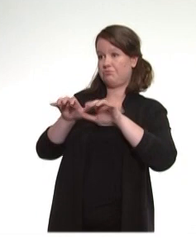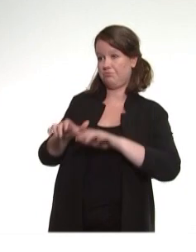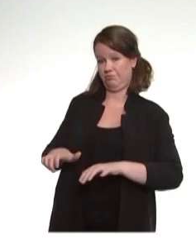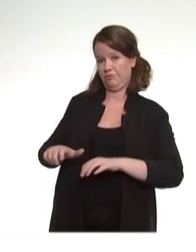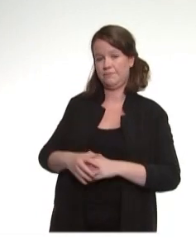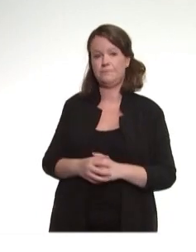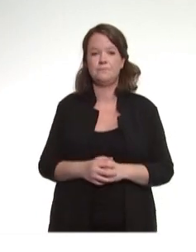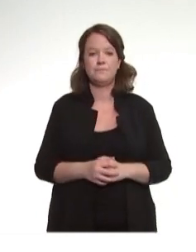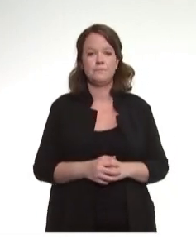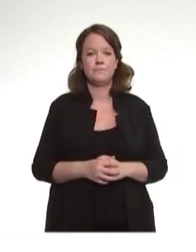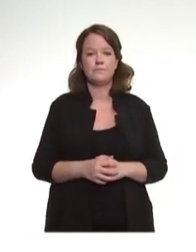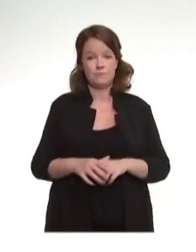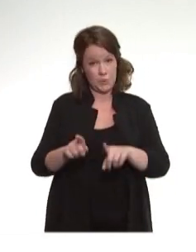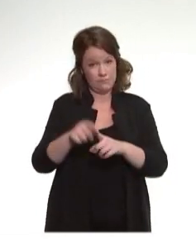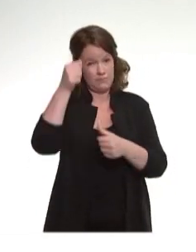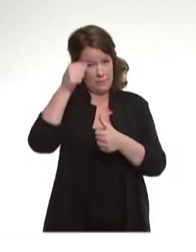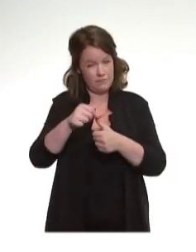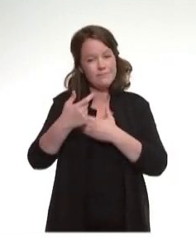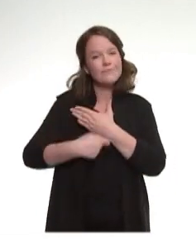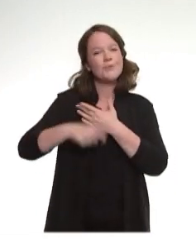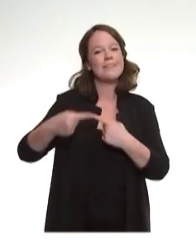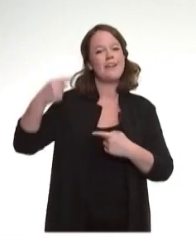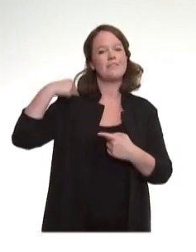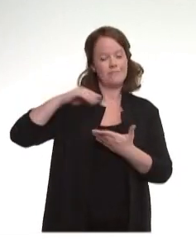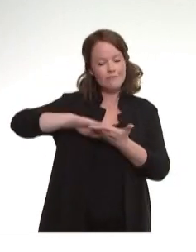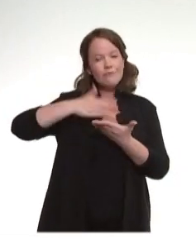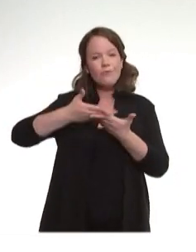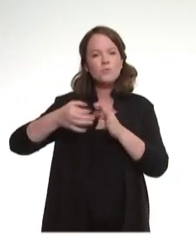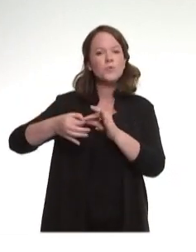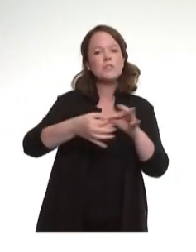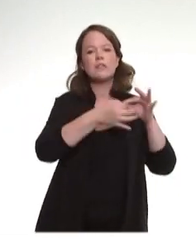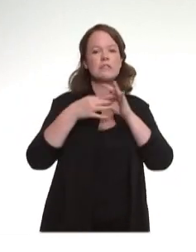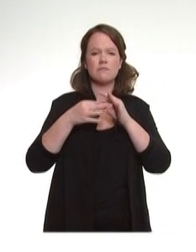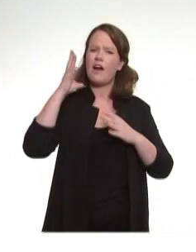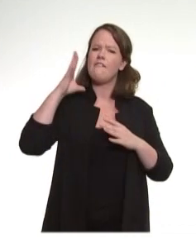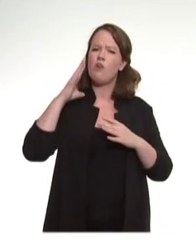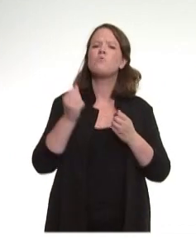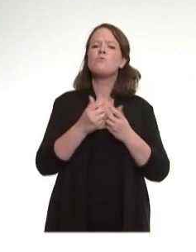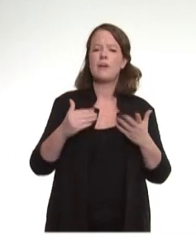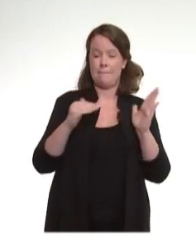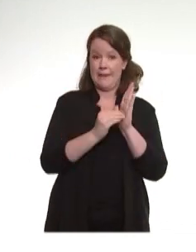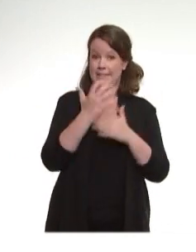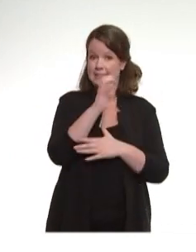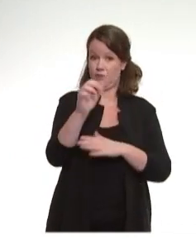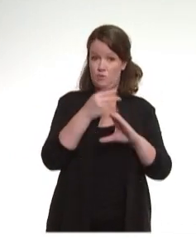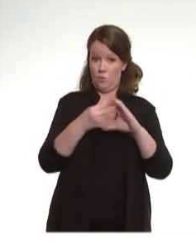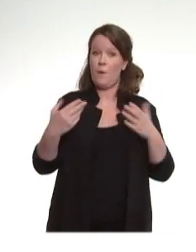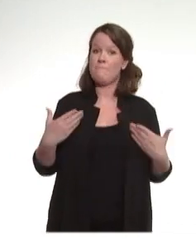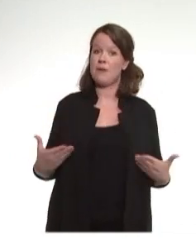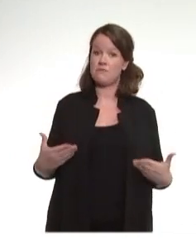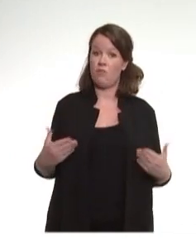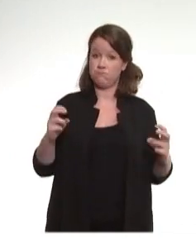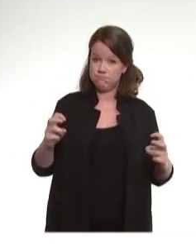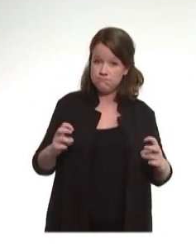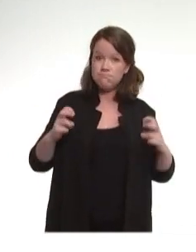nous avons décidé de porter l'aide du fonds de solidarité de 1500 euros à une aide mensuelle qui ira jusqu'à